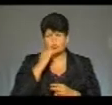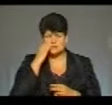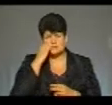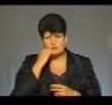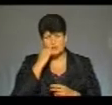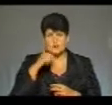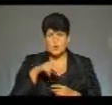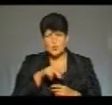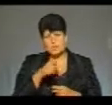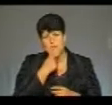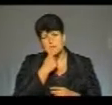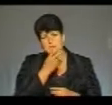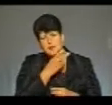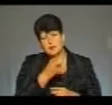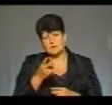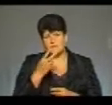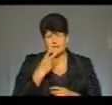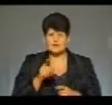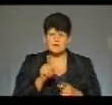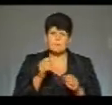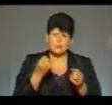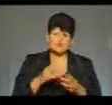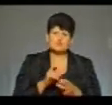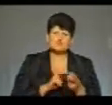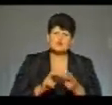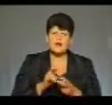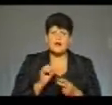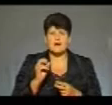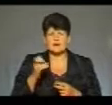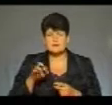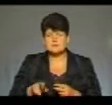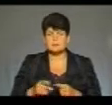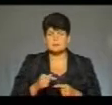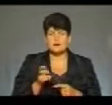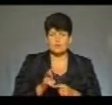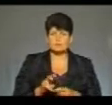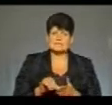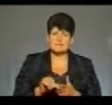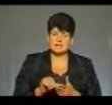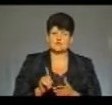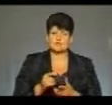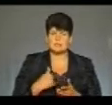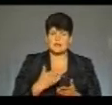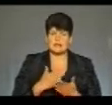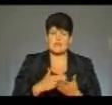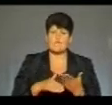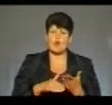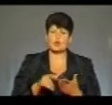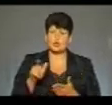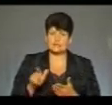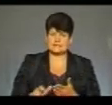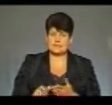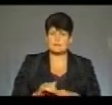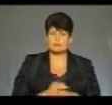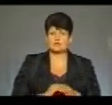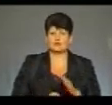літня, ходить, приглядається. Видно, що вона просто шукає десь акції, скидки. Ми підходимо, представляємося, що ми є волонтерами